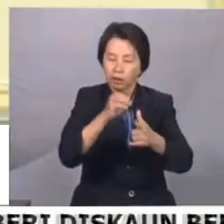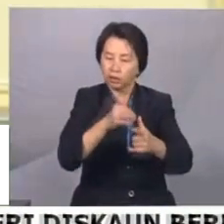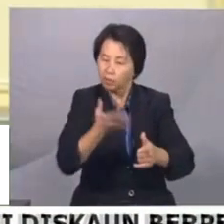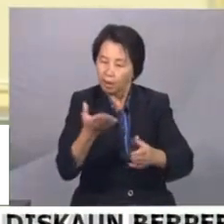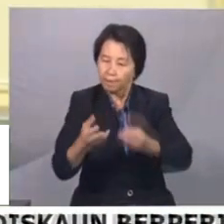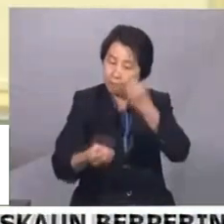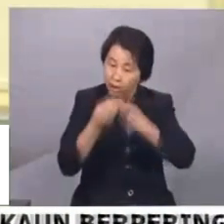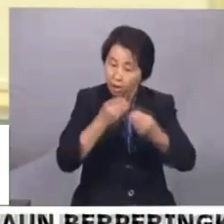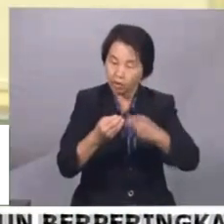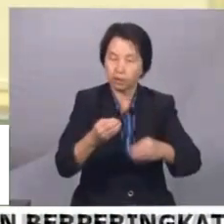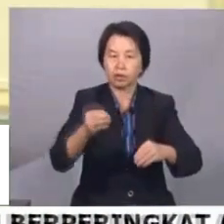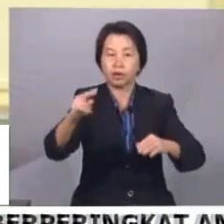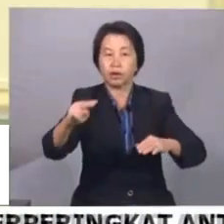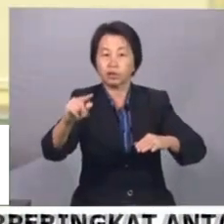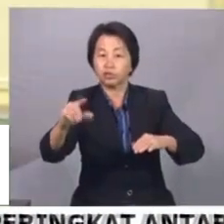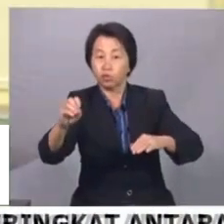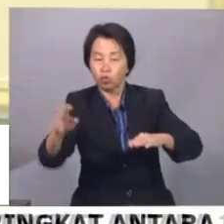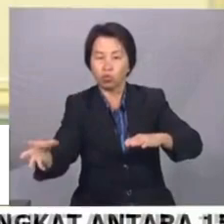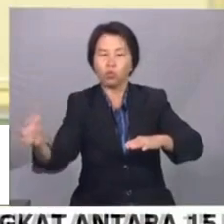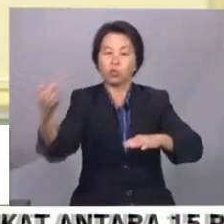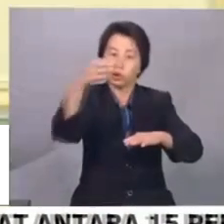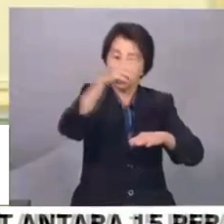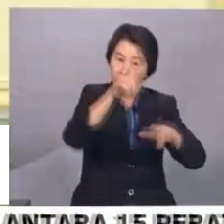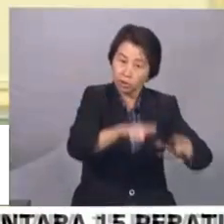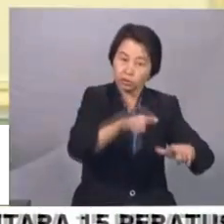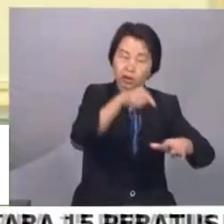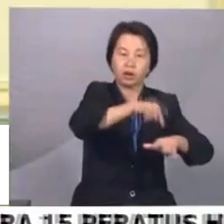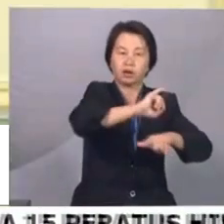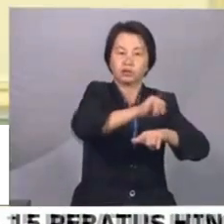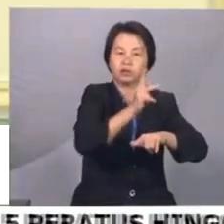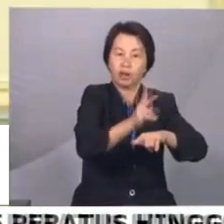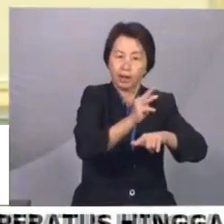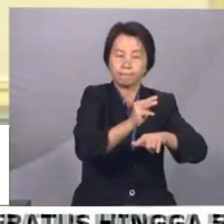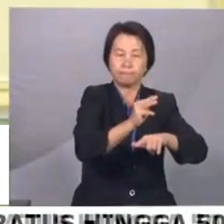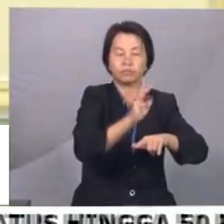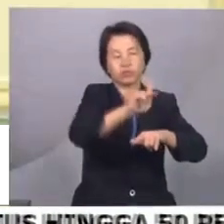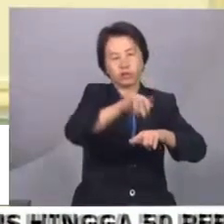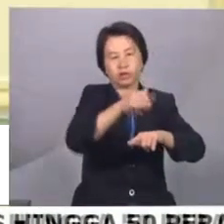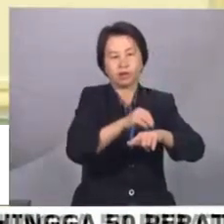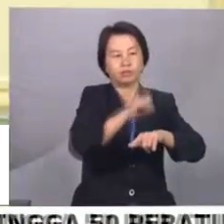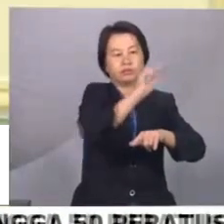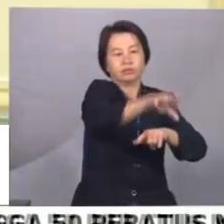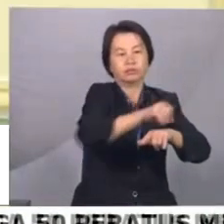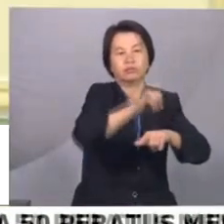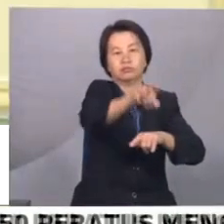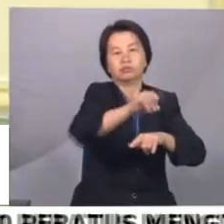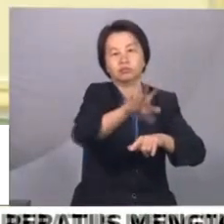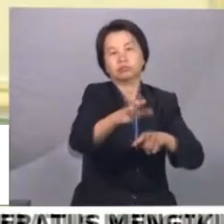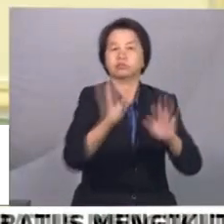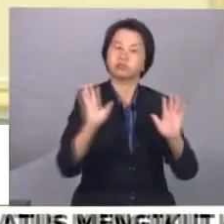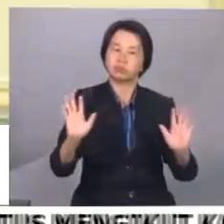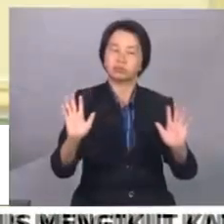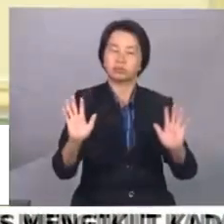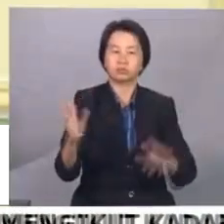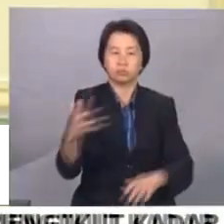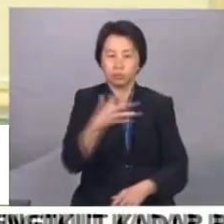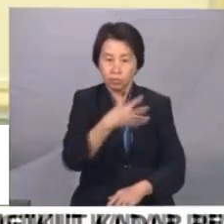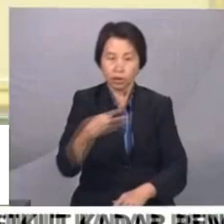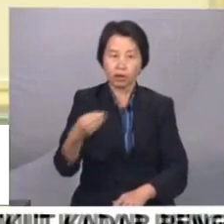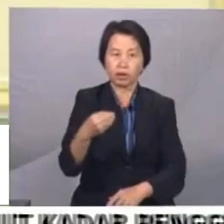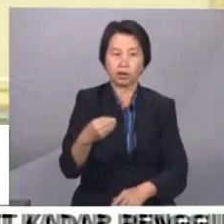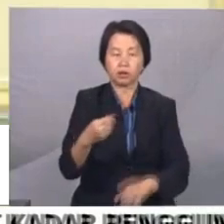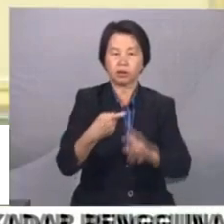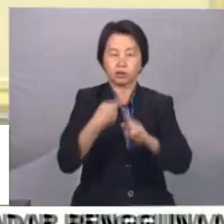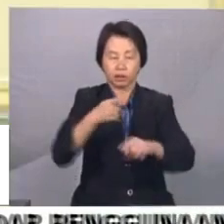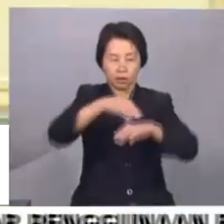bahan-bahan makanan yang nak dibekalkan kepada penduduk-penduduk setempat di kawasan tersebut. Dan